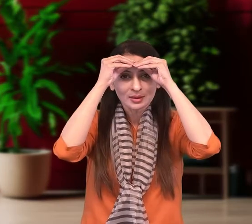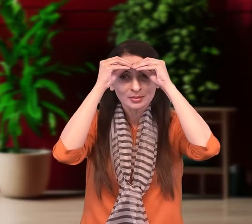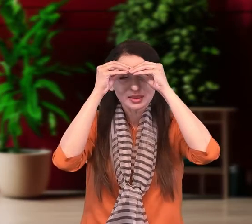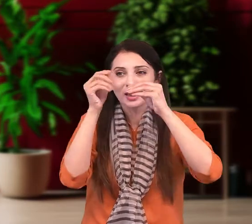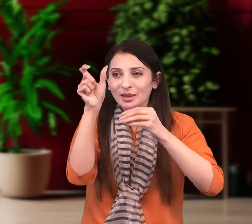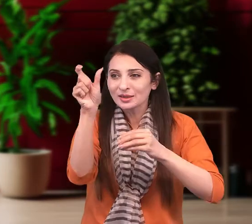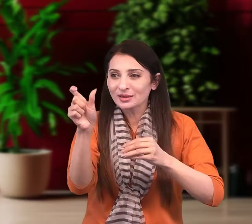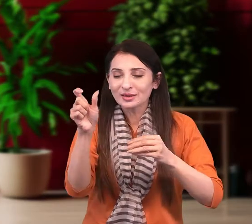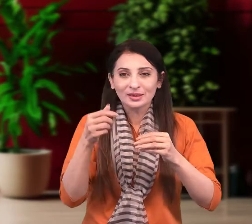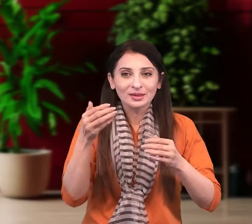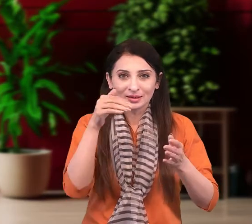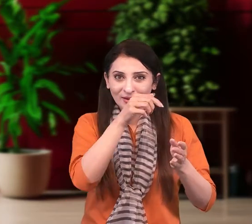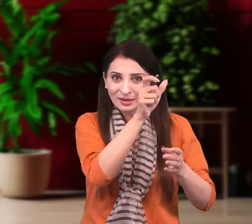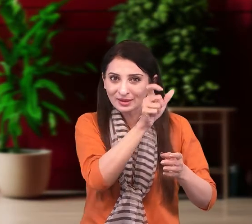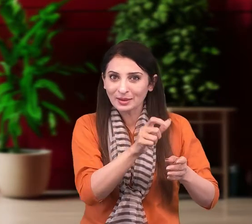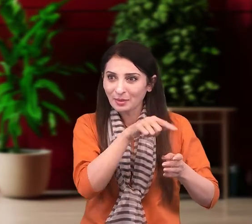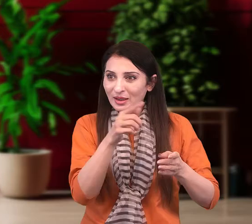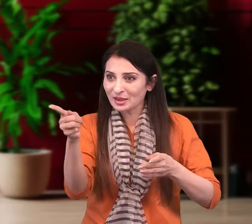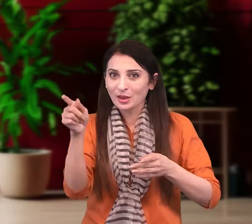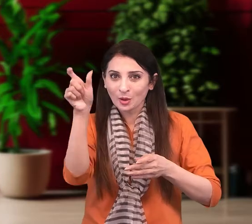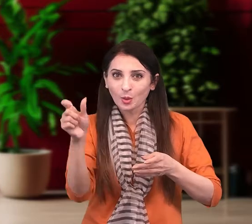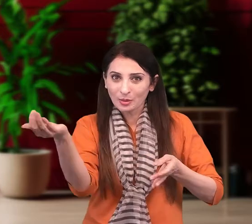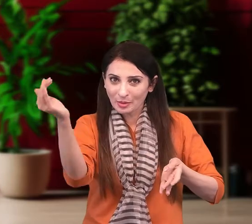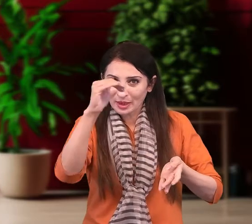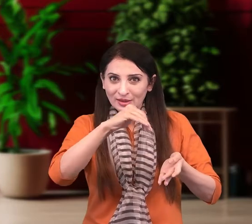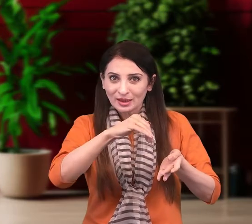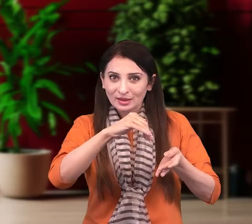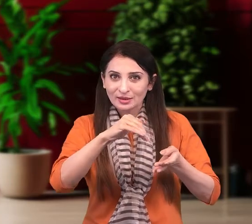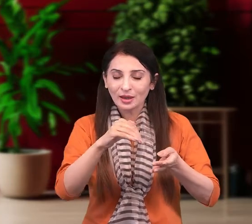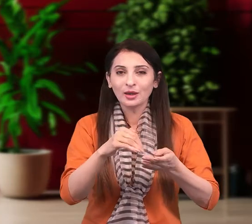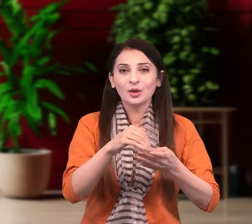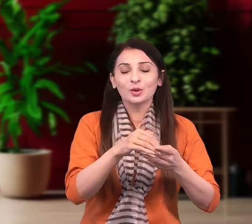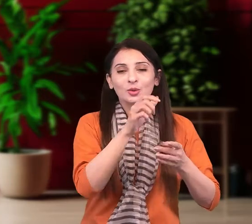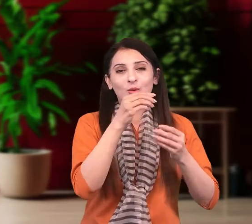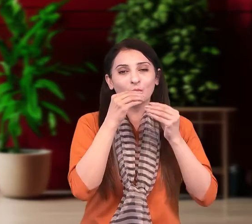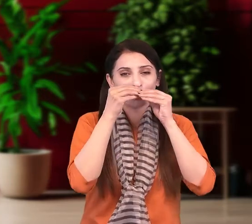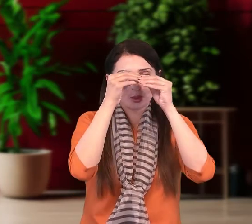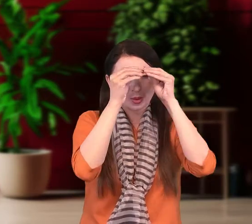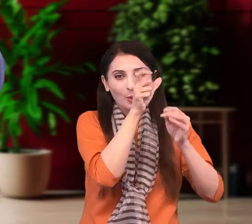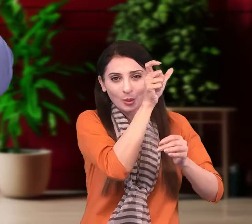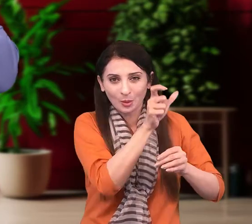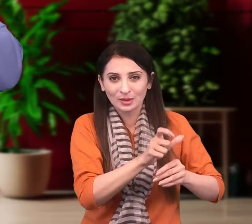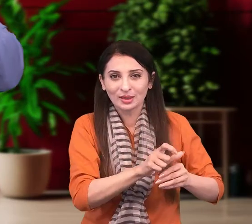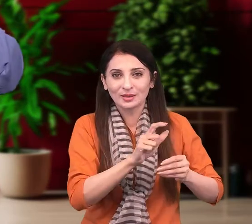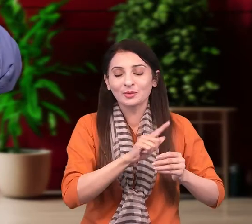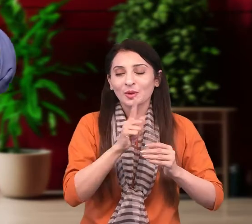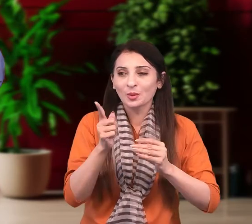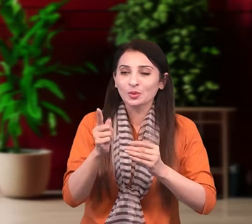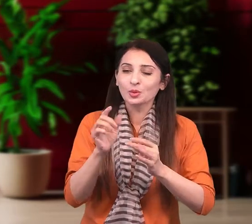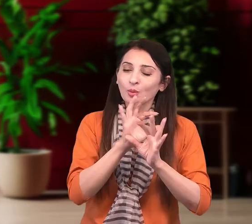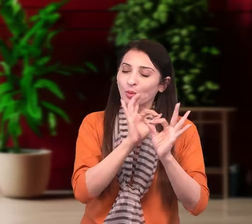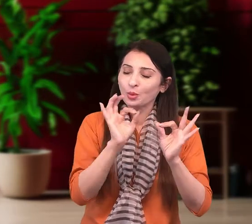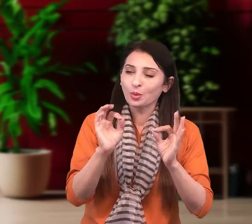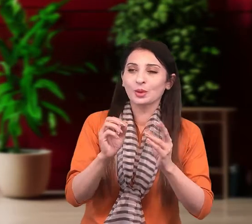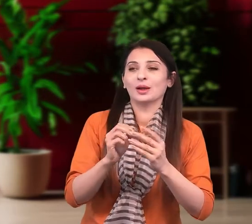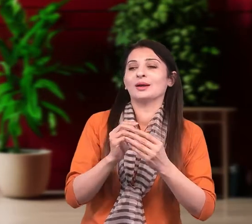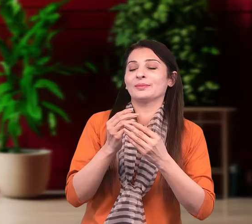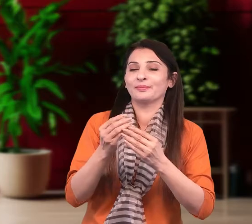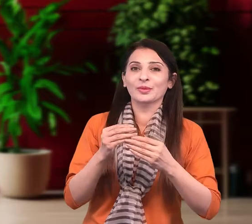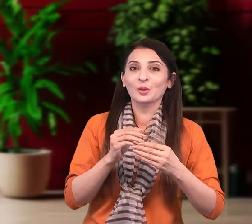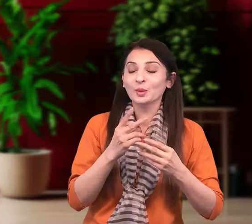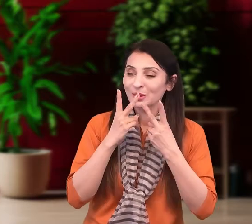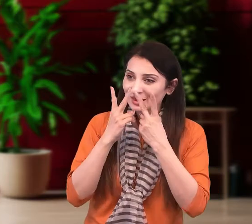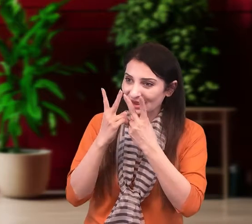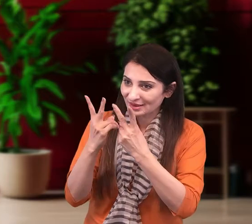के अट्यून हो के, चाहे वो बंदा उसके पीछे हो, चाहे वो बंदा उसके आगे हो या कॉर्नर पे हो, ही वुड अट्यून हिज एंटायर